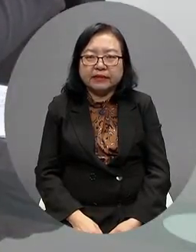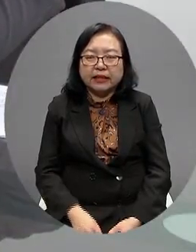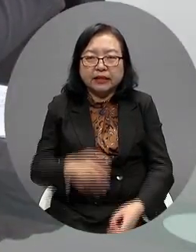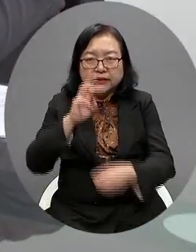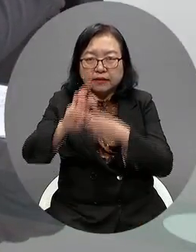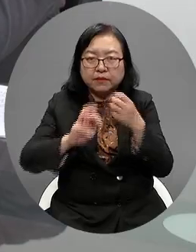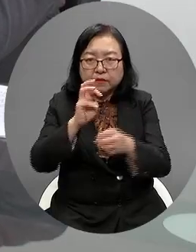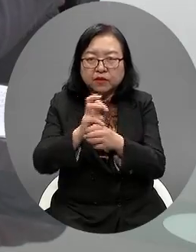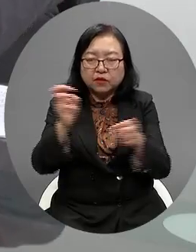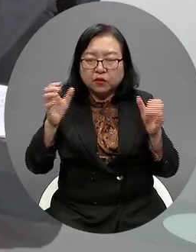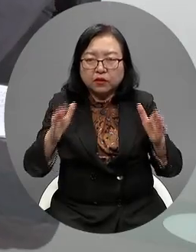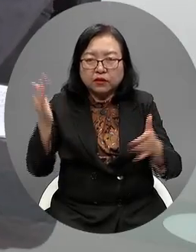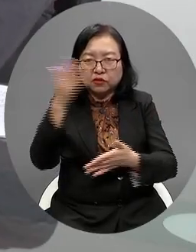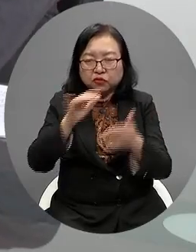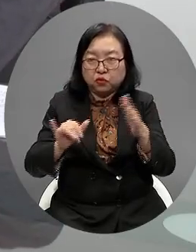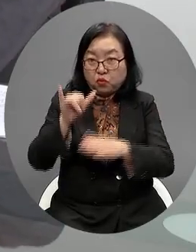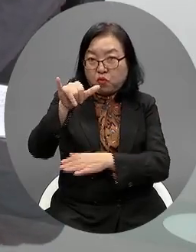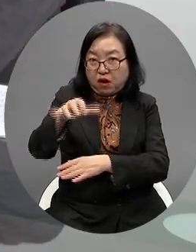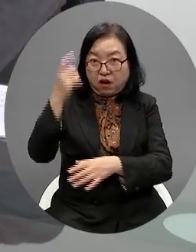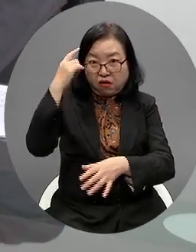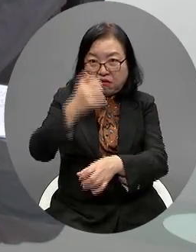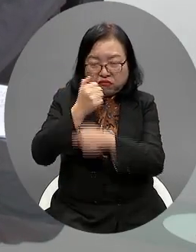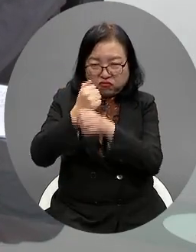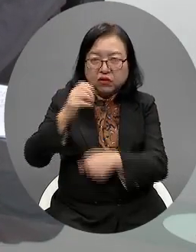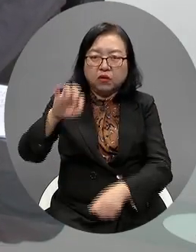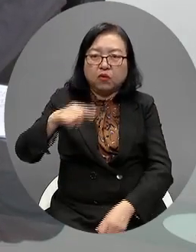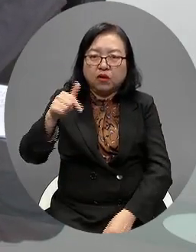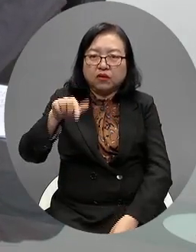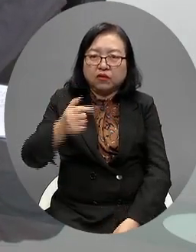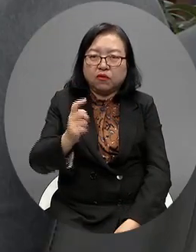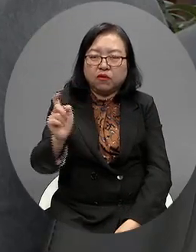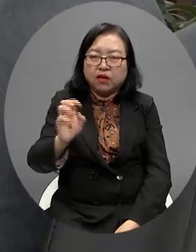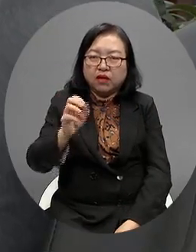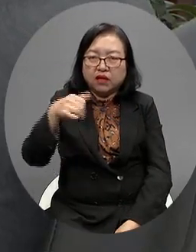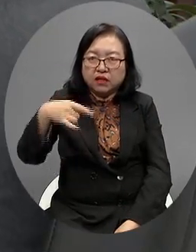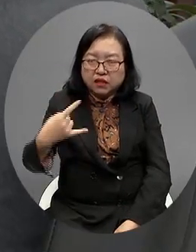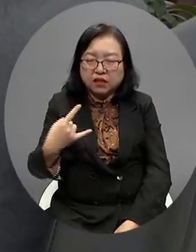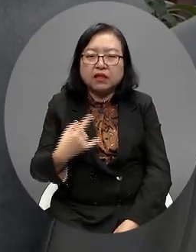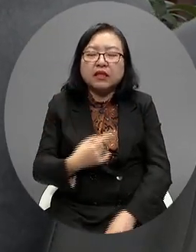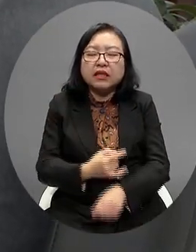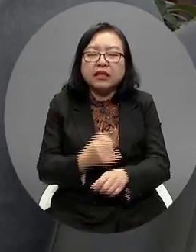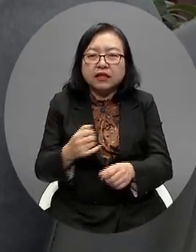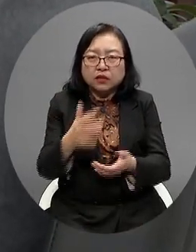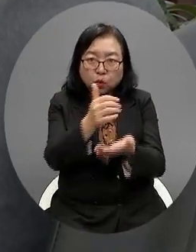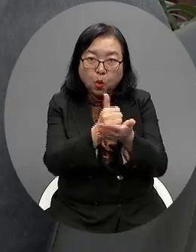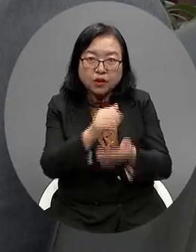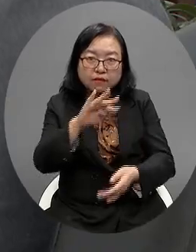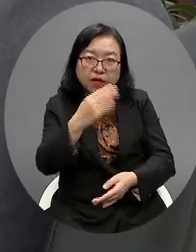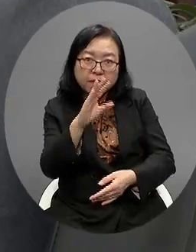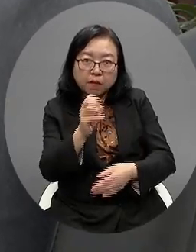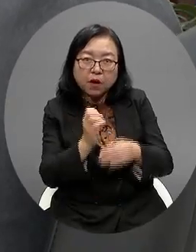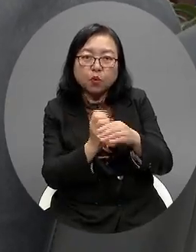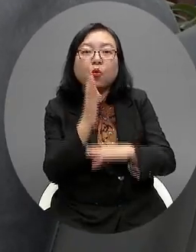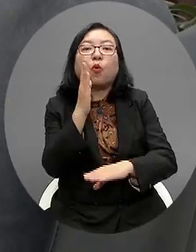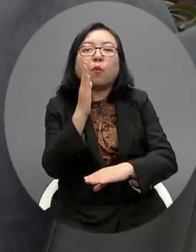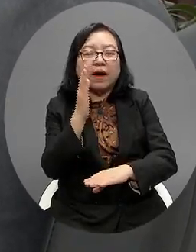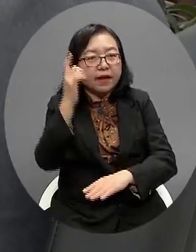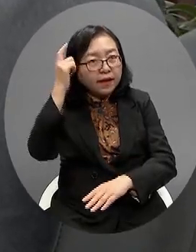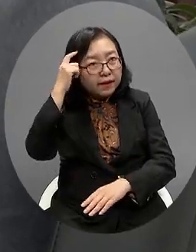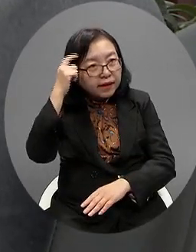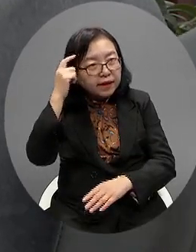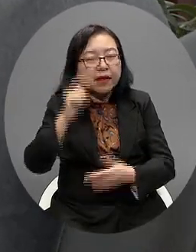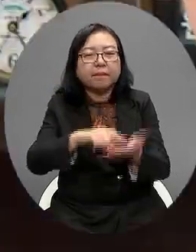30년간 청주공항을 연구해온 원광희 청주시정 연구원장은 이용객 400만 돌파의 의미를 이렇게